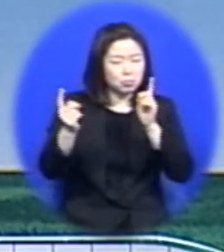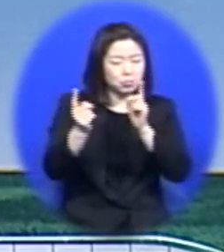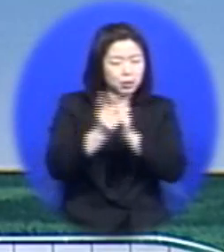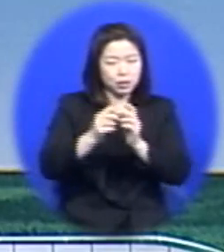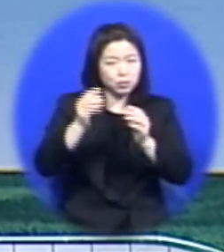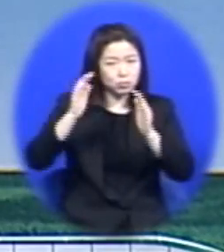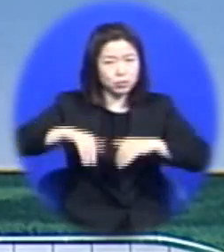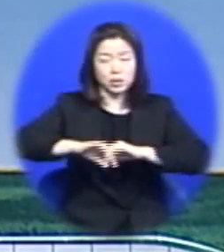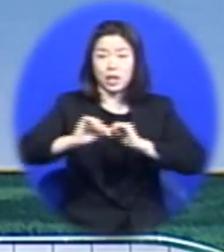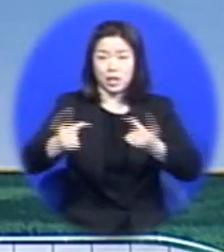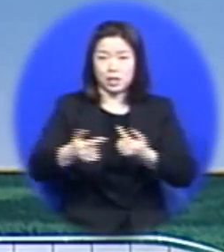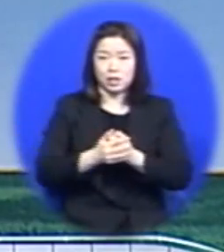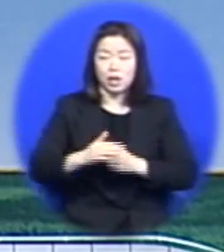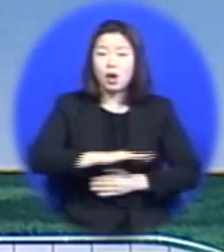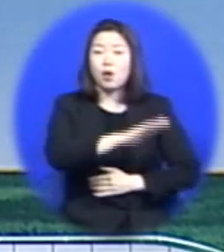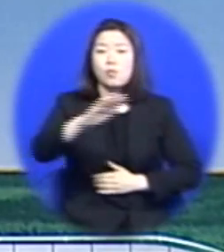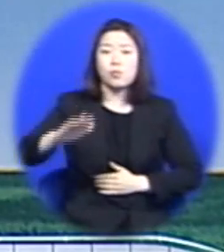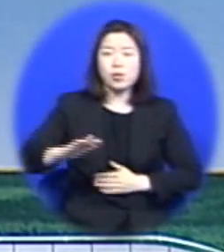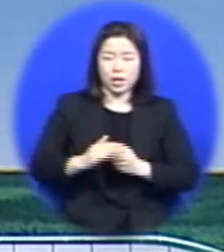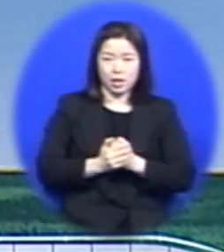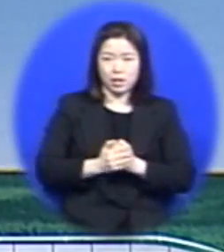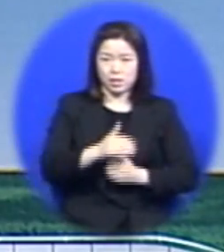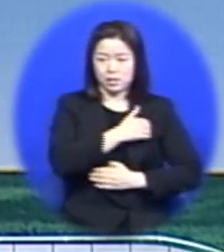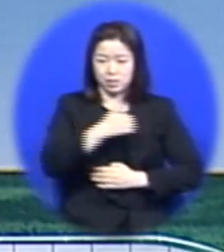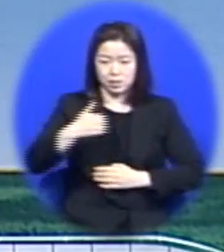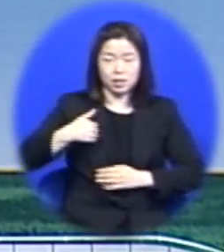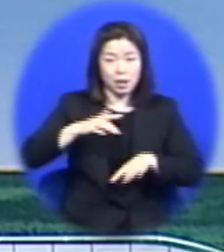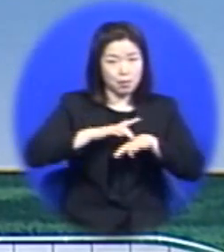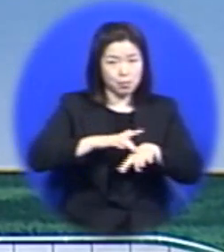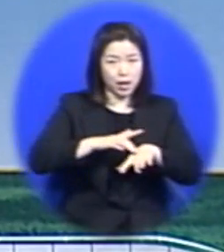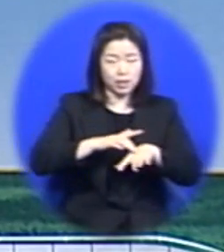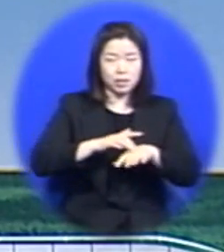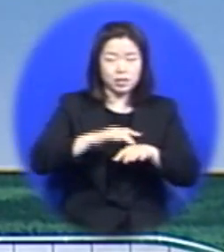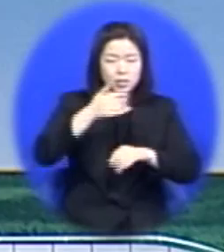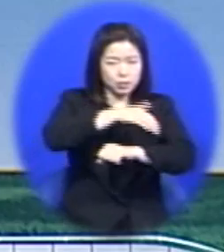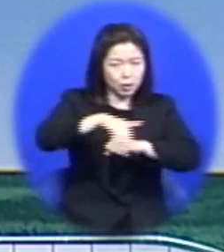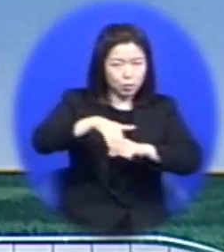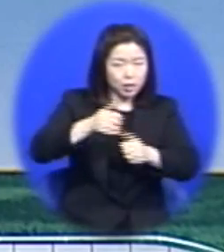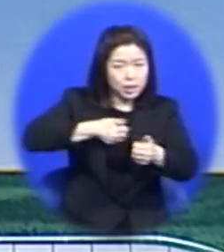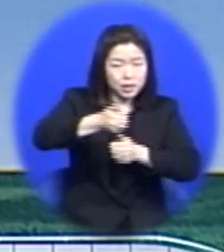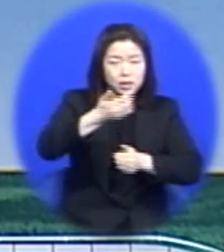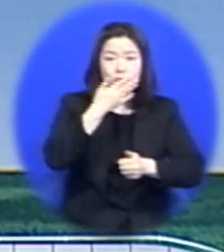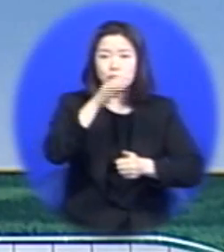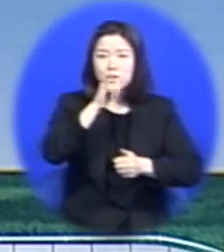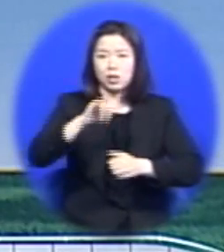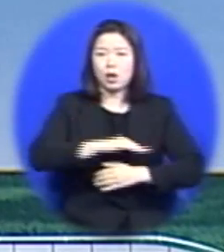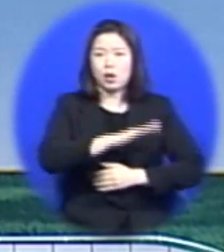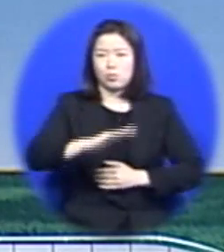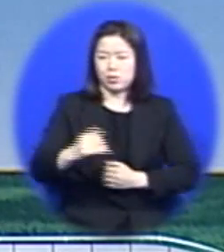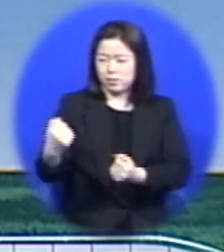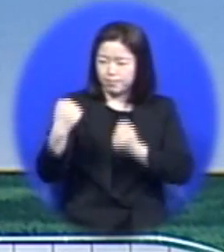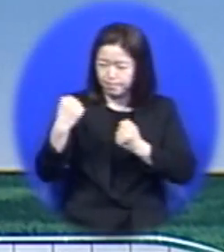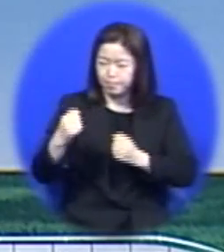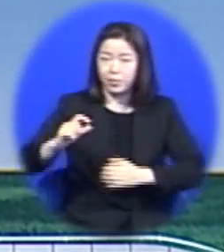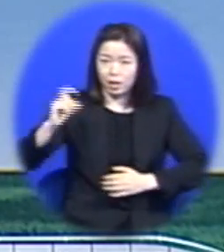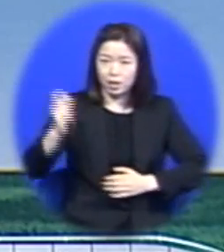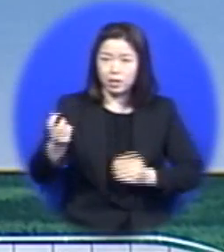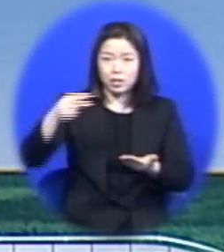하나님은 우리가 능히 마귀의 괴계를 이길 수 있도록 우리를 튼튼히 세워주시는